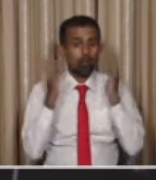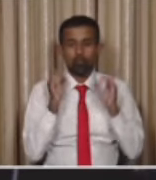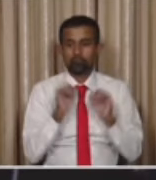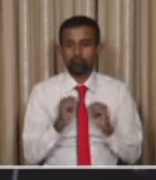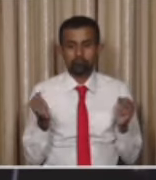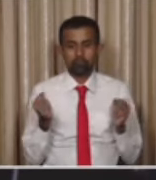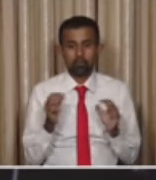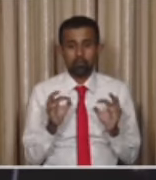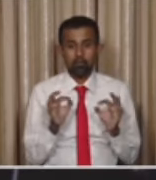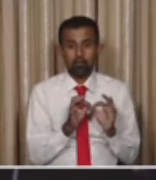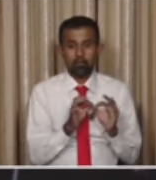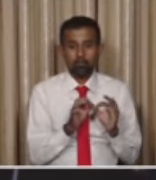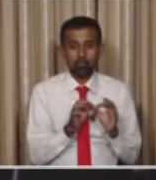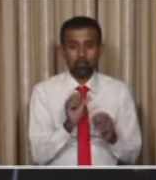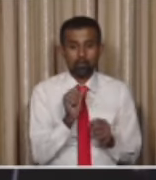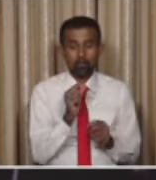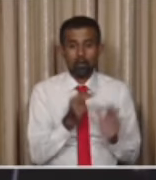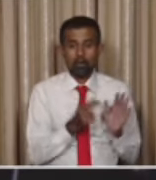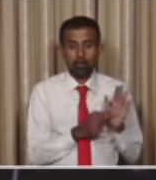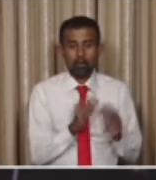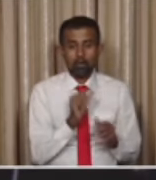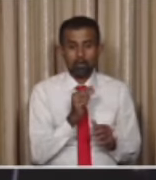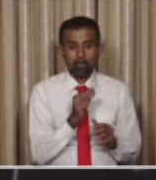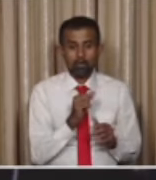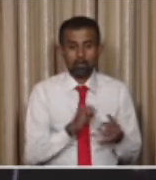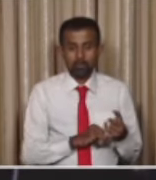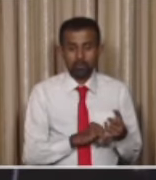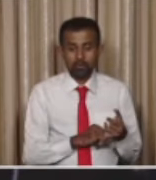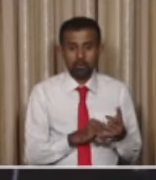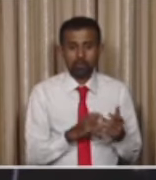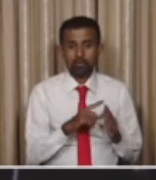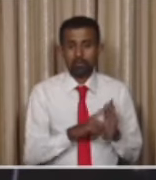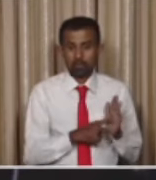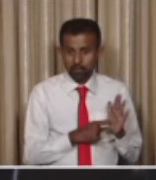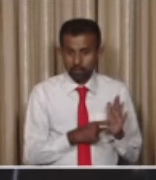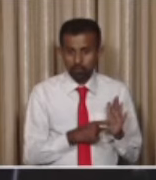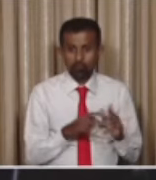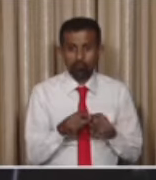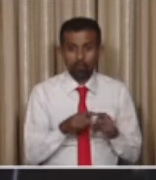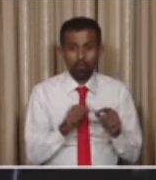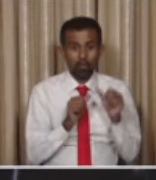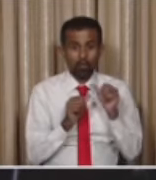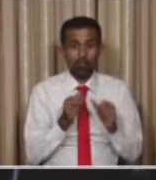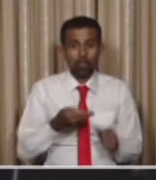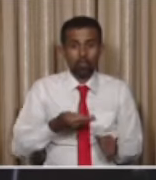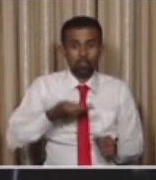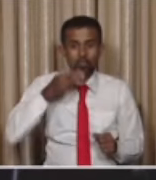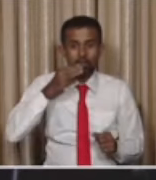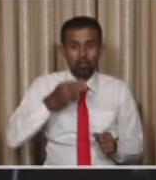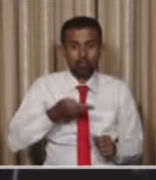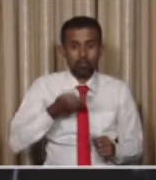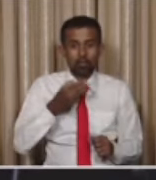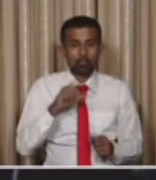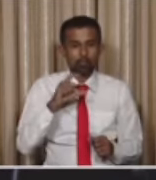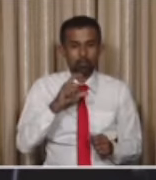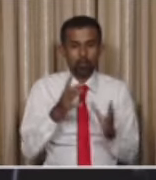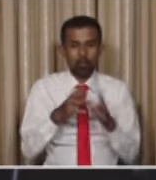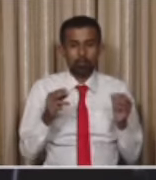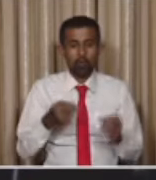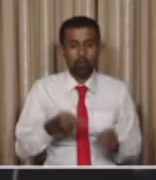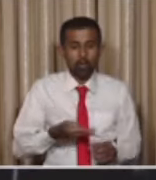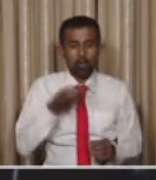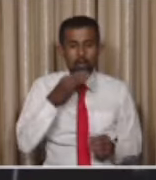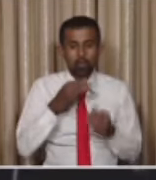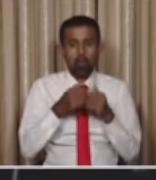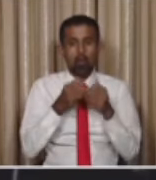බුද්ධ රාජ කල්කය නවරත්න කල්කය සීතාරාමය දේතාරාමය ඒ වගේම ඔසු කැඳ පිළිකා සුව කරන ඔසු කැඳ මේ